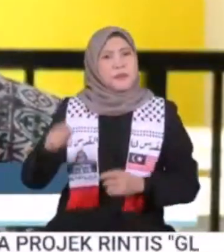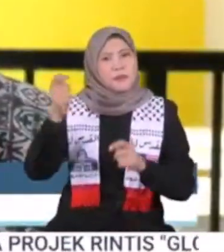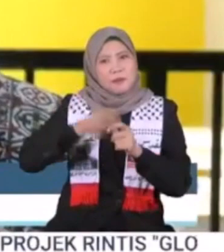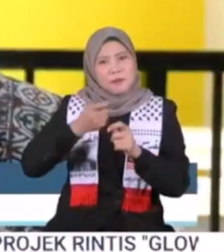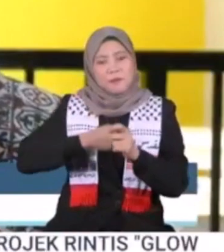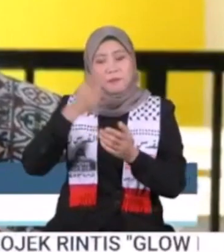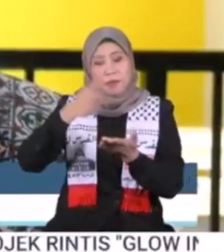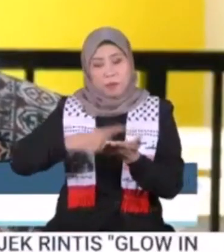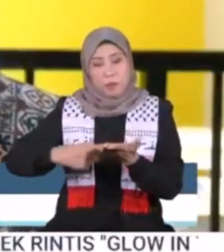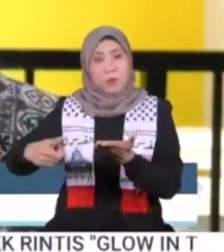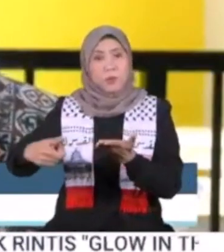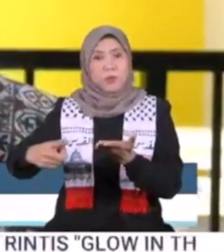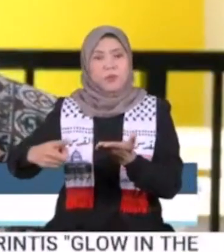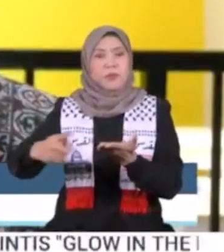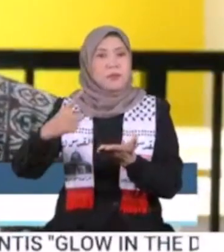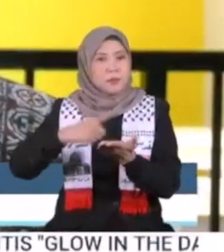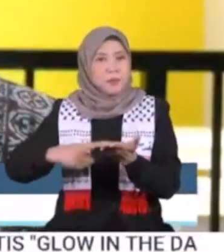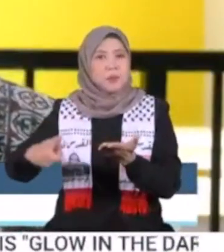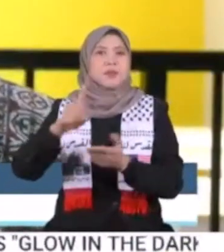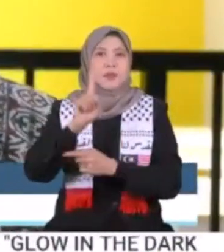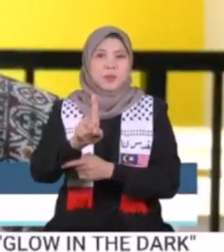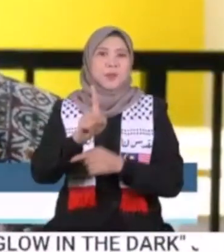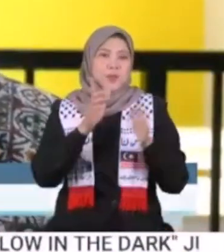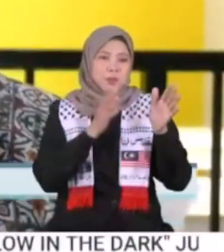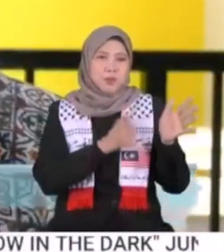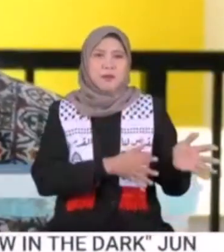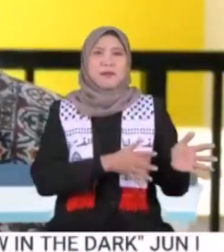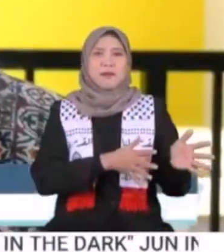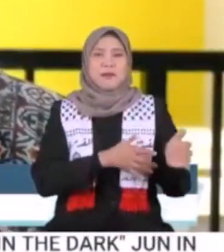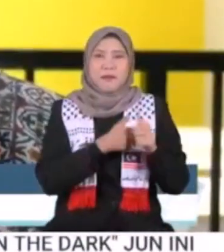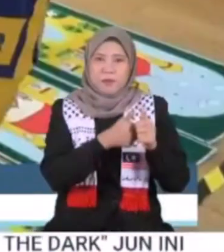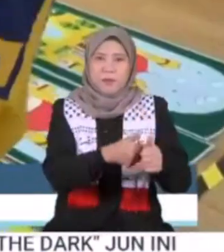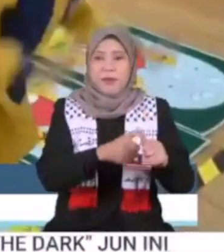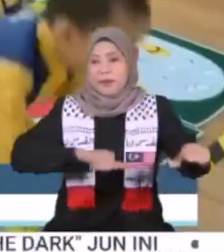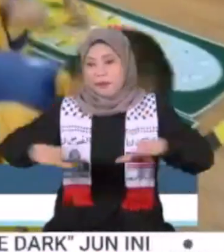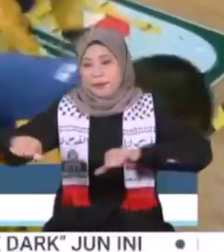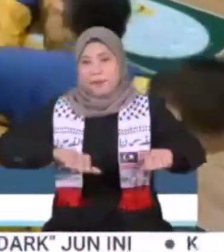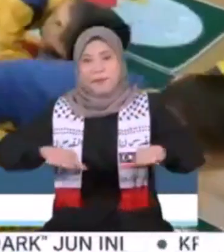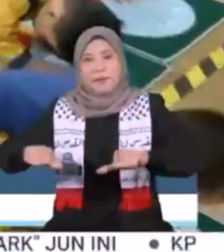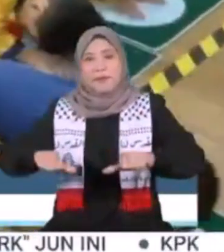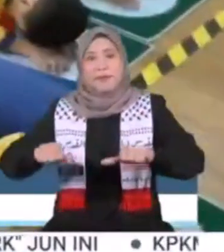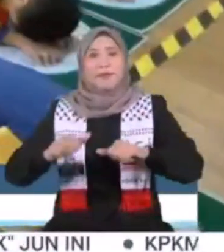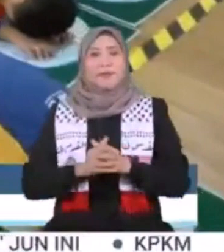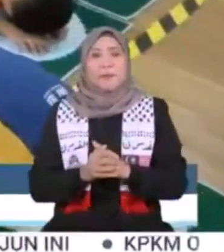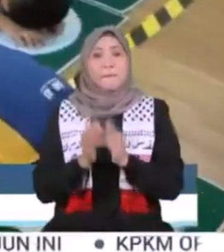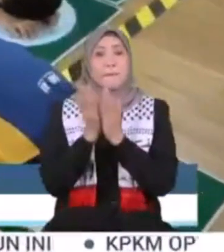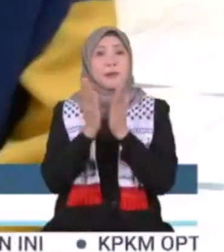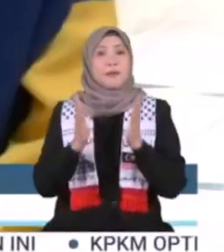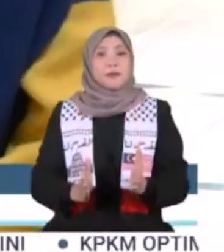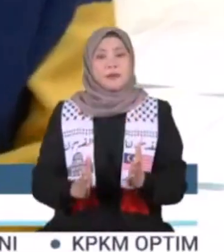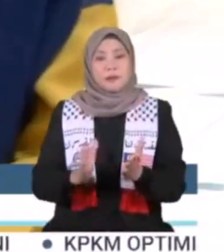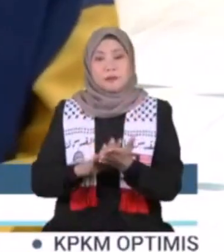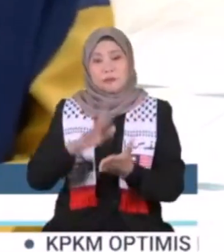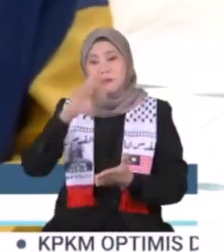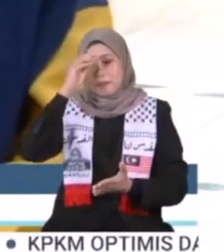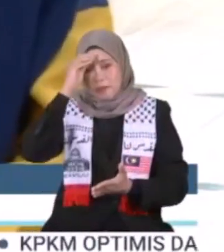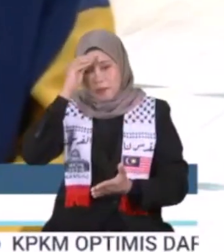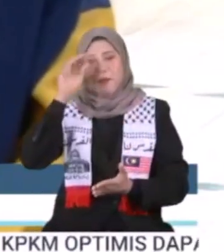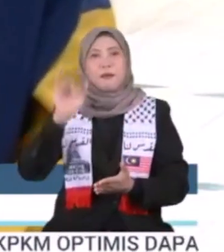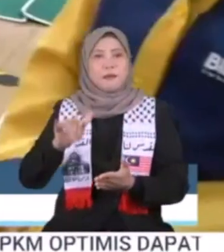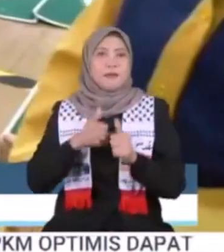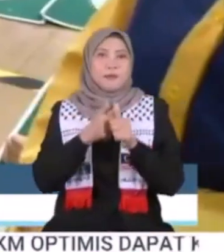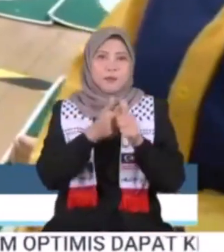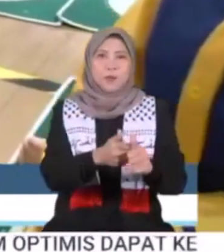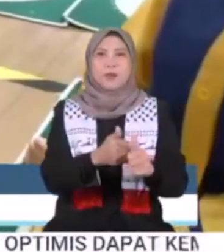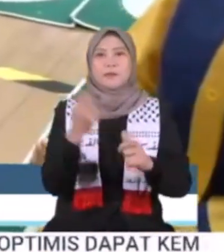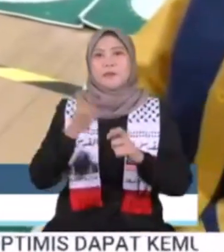minggu satu sunnah, setiap minggu satu aktiviti. Jadi setiap pelajar tu satu minggu belajar satu benda, diorang terus adaptasi dalam